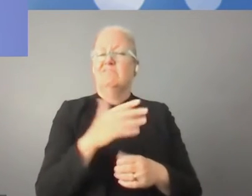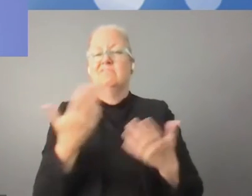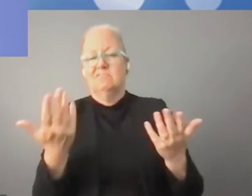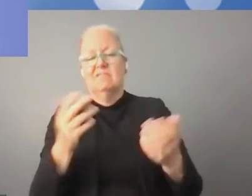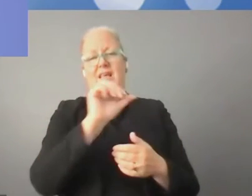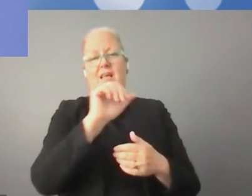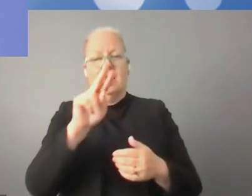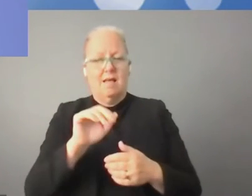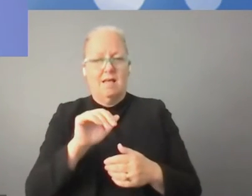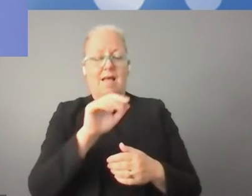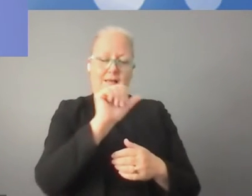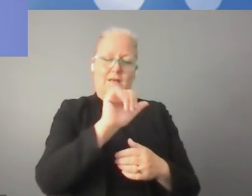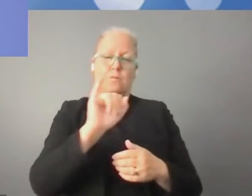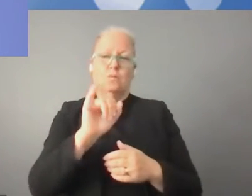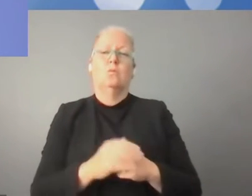принятием